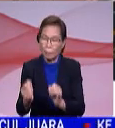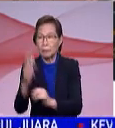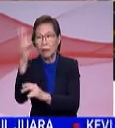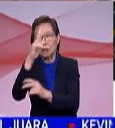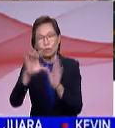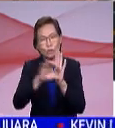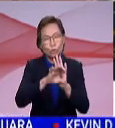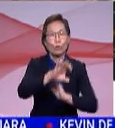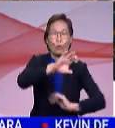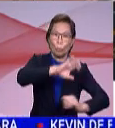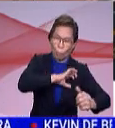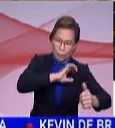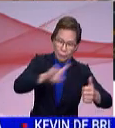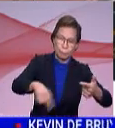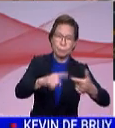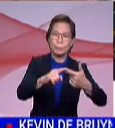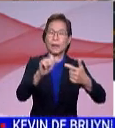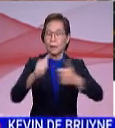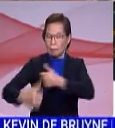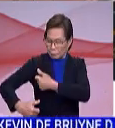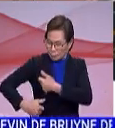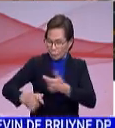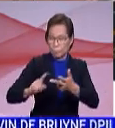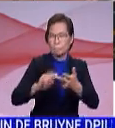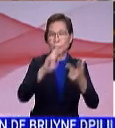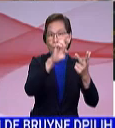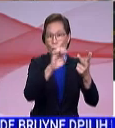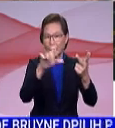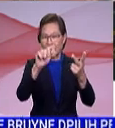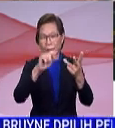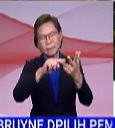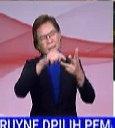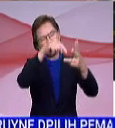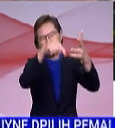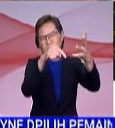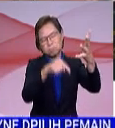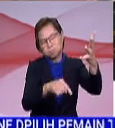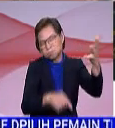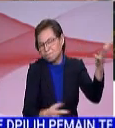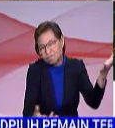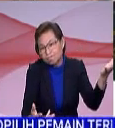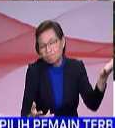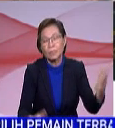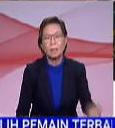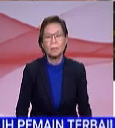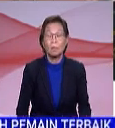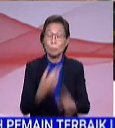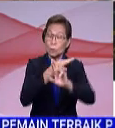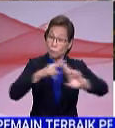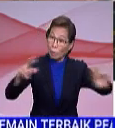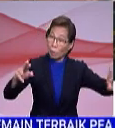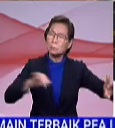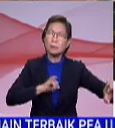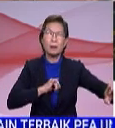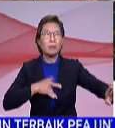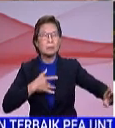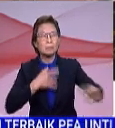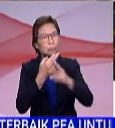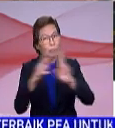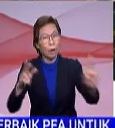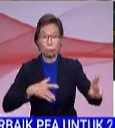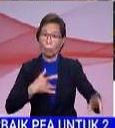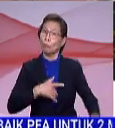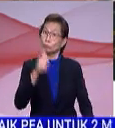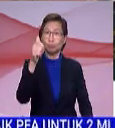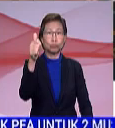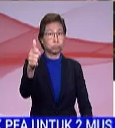seperti PDRM, ATM, RELA dan sebagainya. Jadi persiapan saya rasa cukup